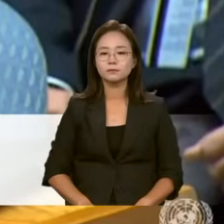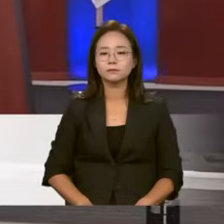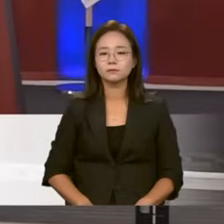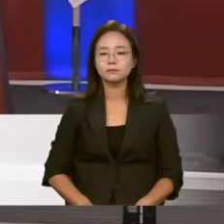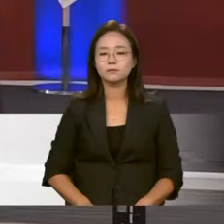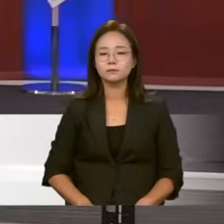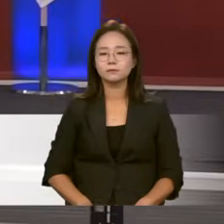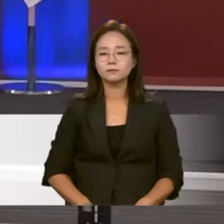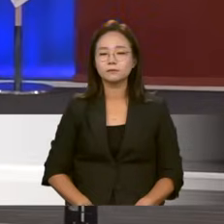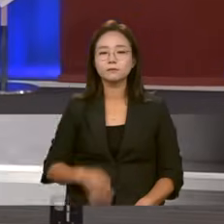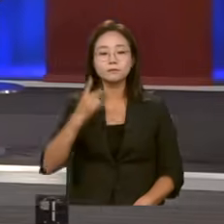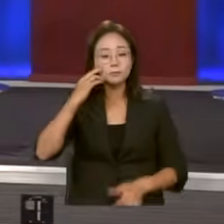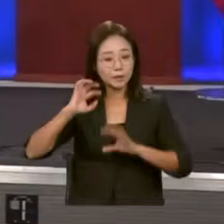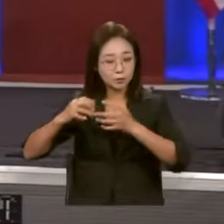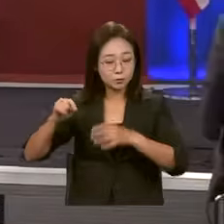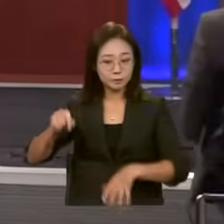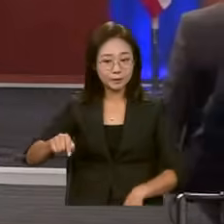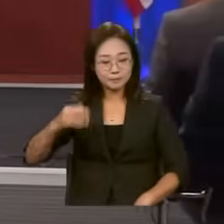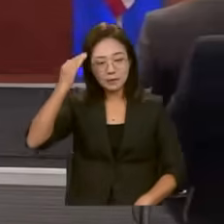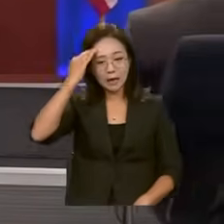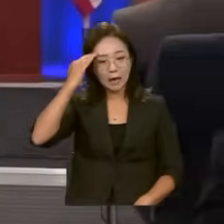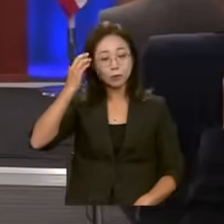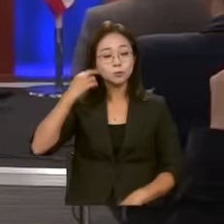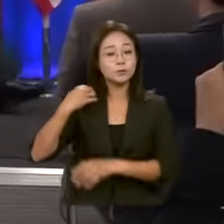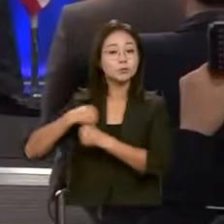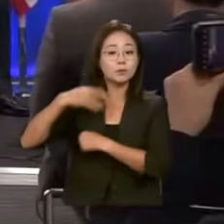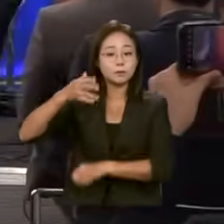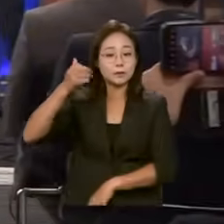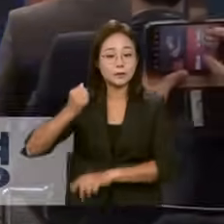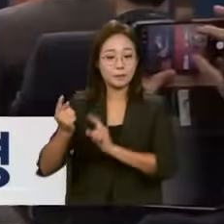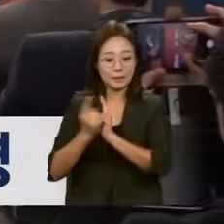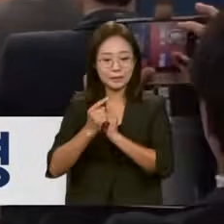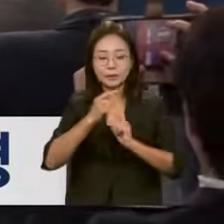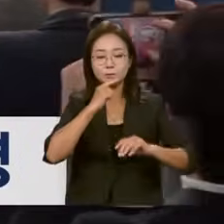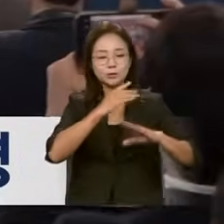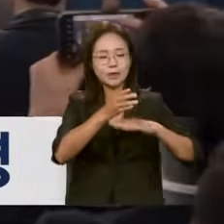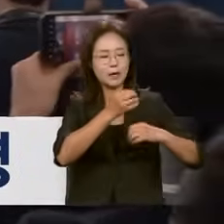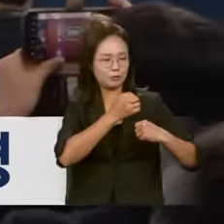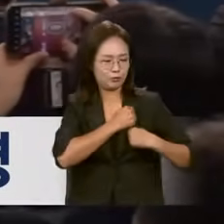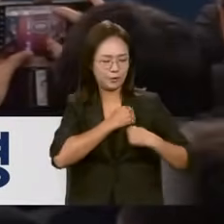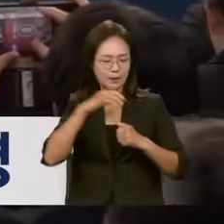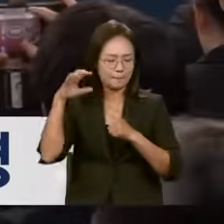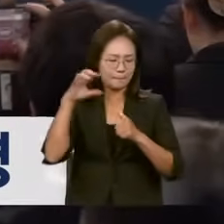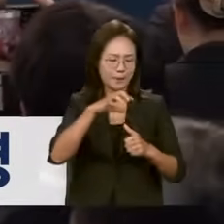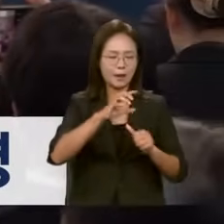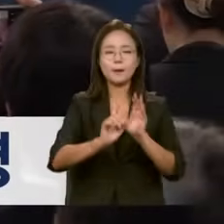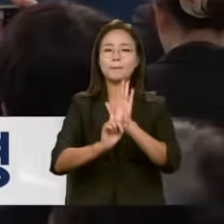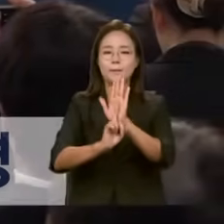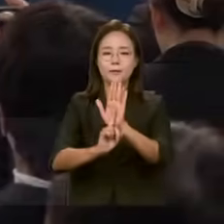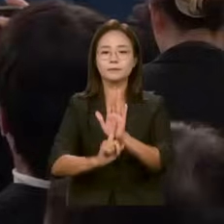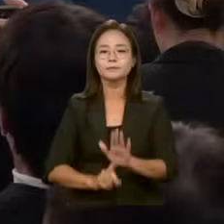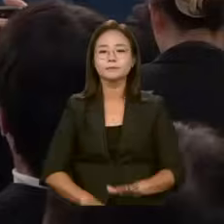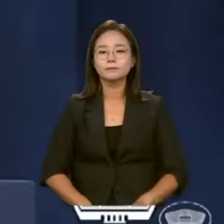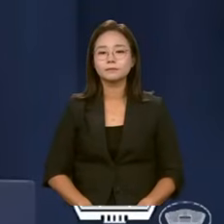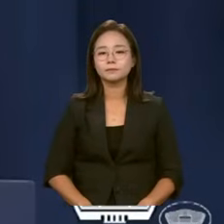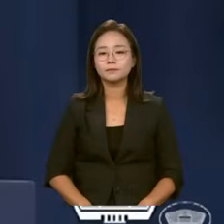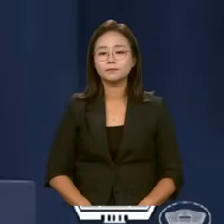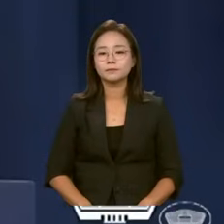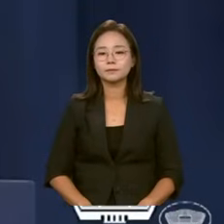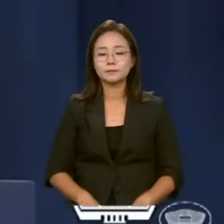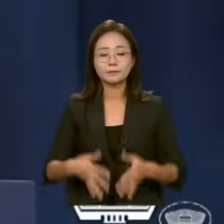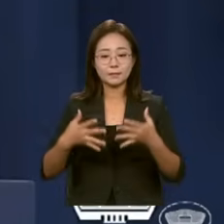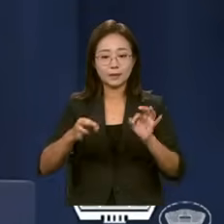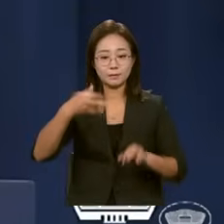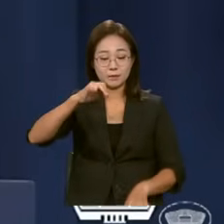항변했습니다 미국 워싱턴에서는 한미 국방장관이 만나 북한군 파병을는 공동성명을 발표했습니다